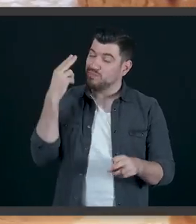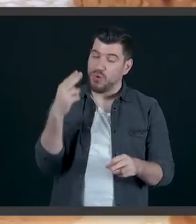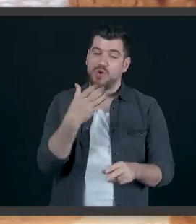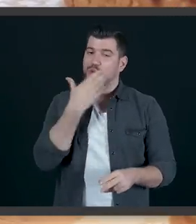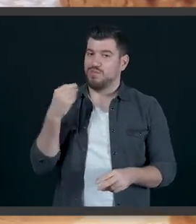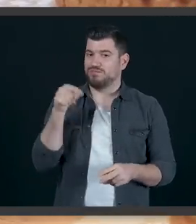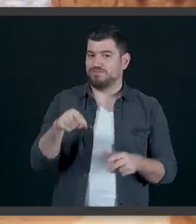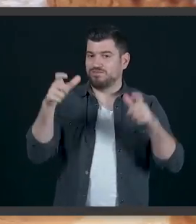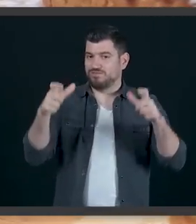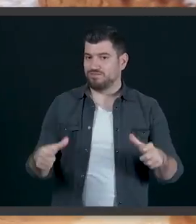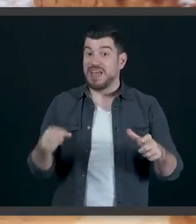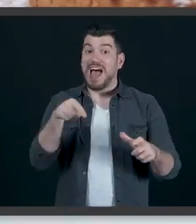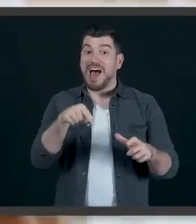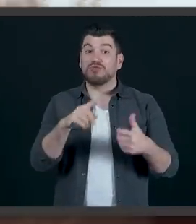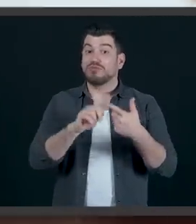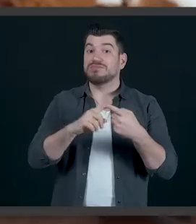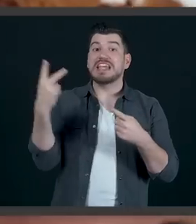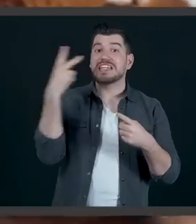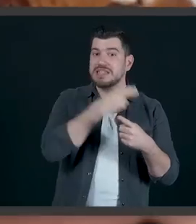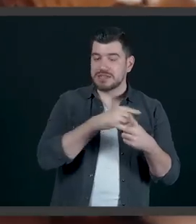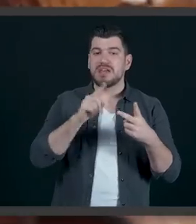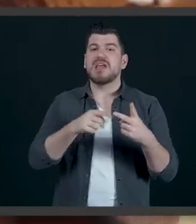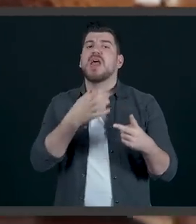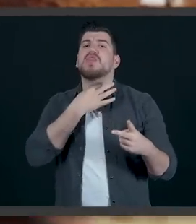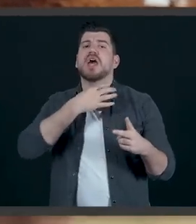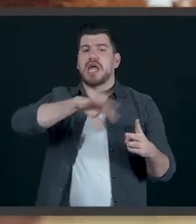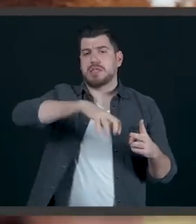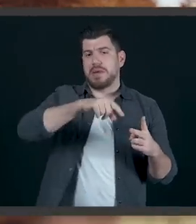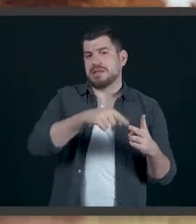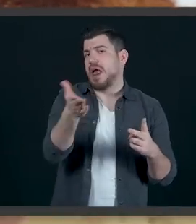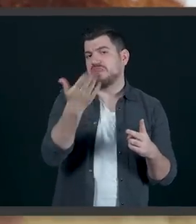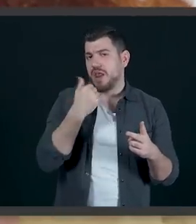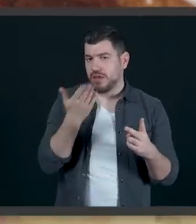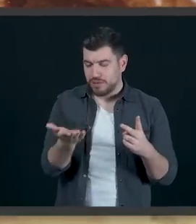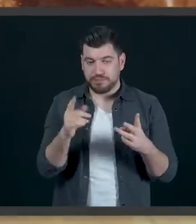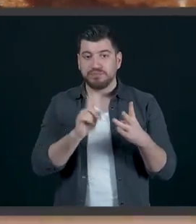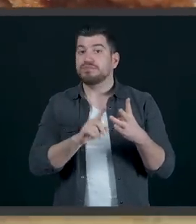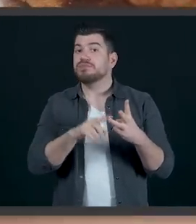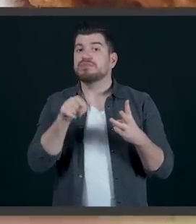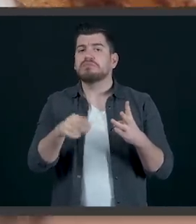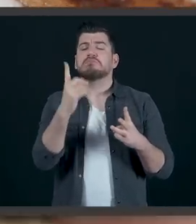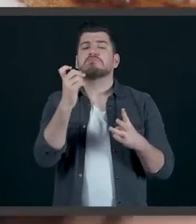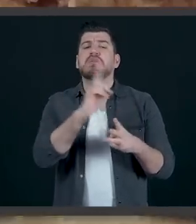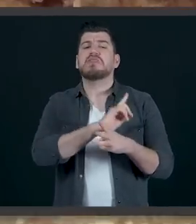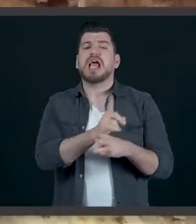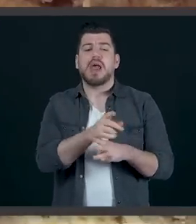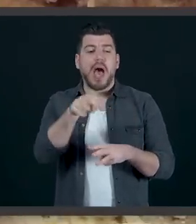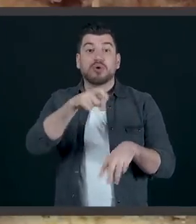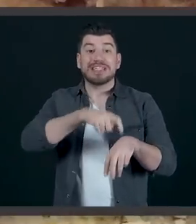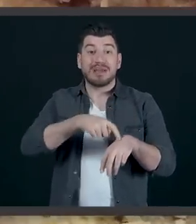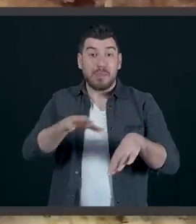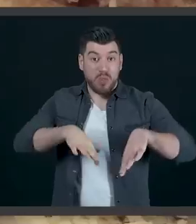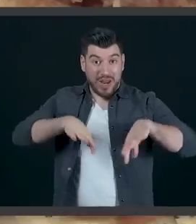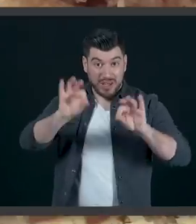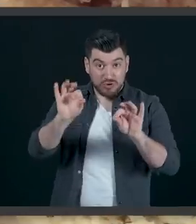Πρώτον, είναι νηστίσιμη σε περίπτωση που νηστεύετε. Δεύτερον, γίνεται χωρίς μίξερ σε περίπτωση που δεν έχετε μίξερ. Τρίτον, σε 10 λεπτά από τη στιγμή